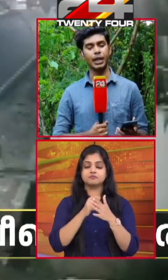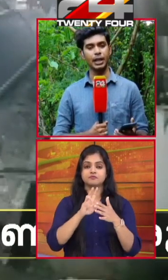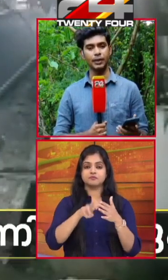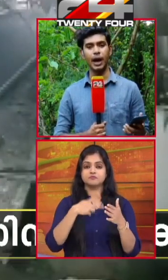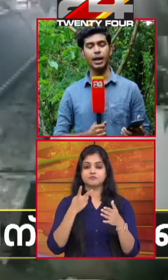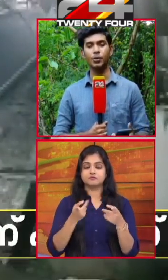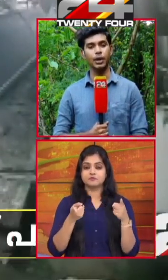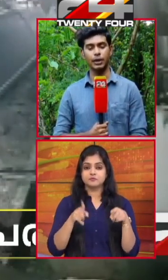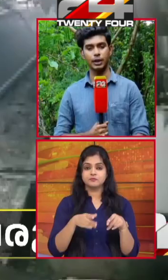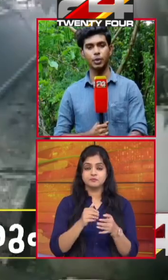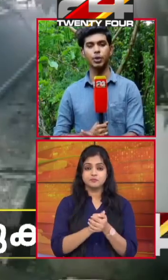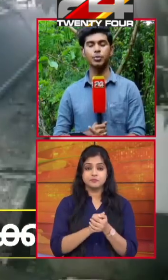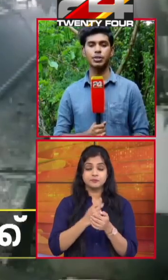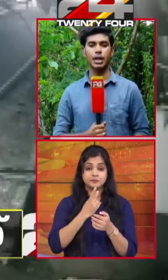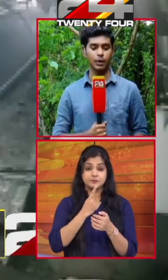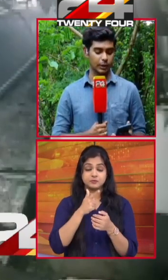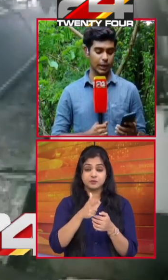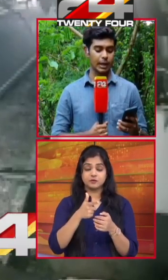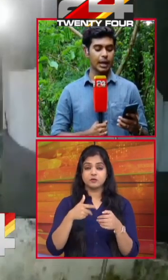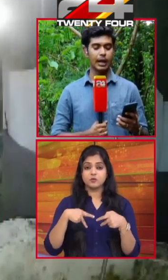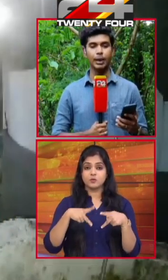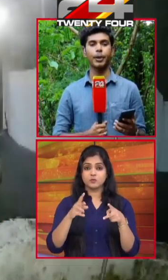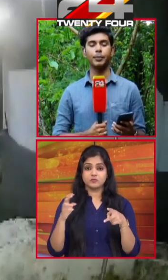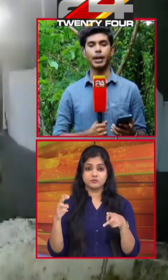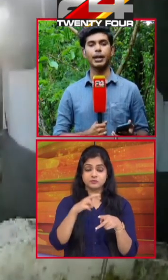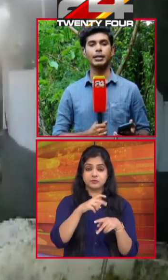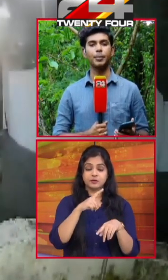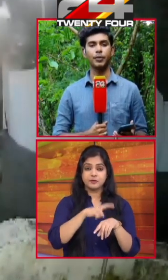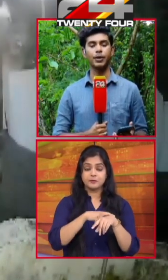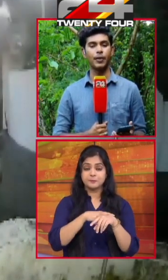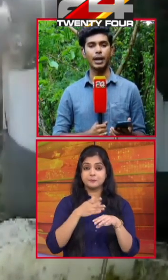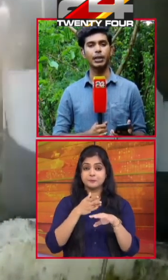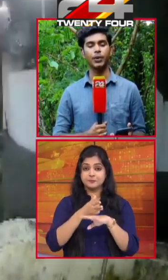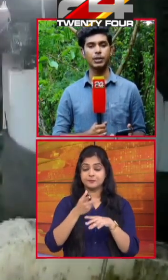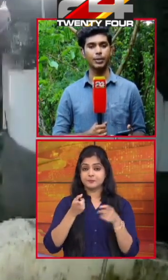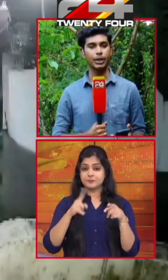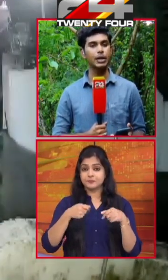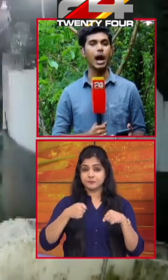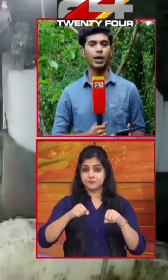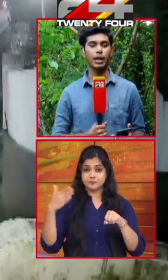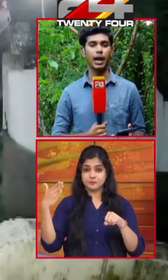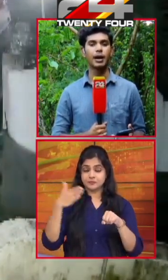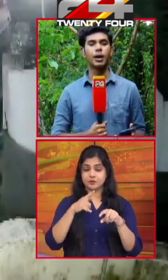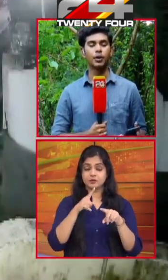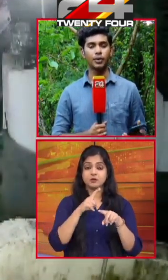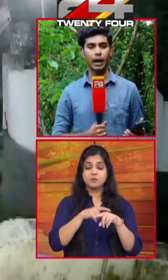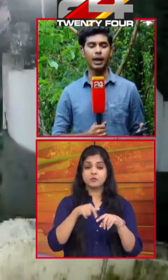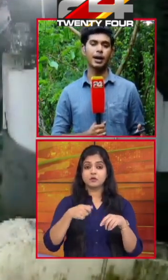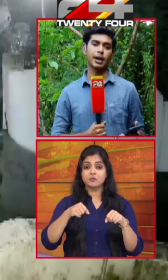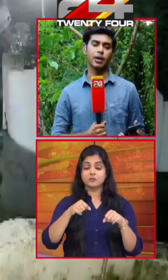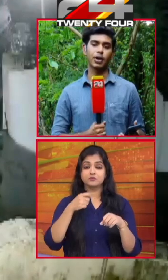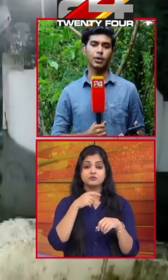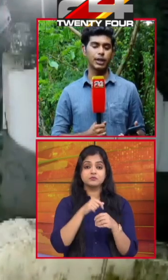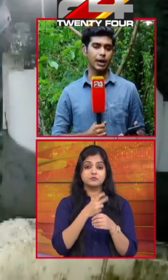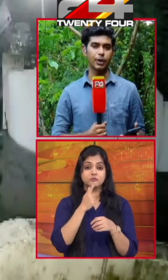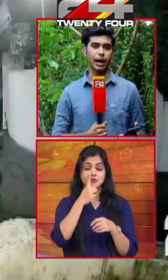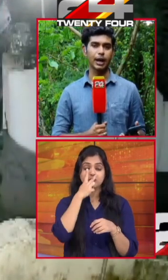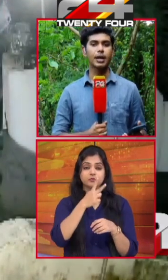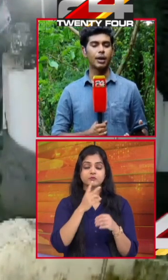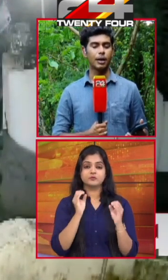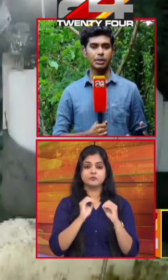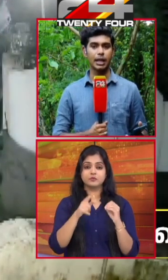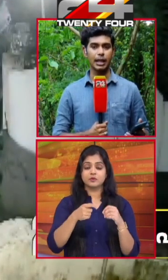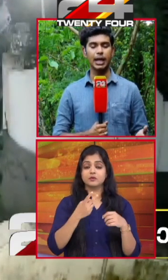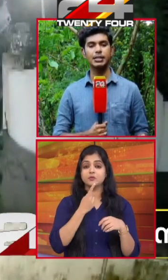കാരണം ഈ നായ റോഡ് മുറിച്ചു കടക്കുന്നത് ഈ പരിക്കേറ്റ പ്രവീൺ വാഹനത്തിൽ വരുന്ന സമയത്ത് കാണുന്നില്ല. ഒരു വെള്ള കളറിലുള്ള ഒരു നായ